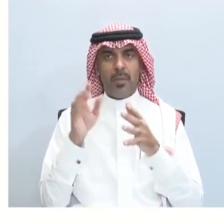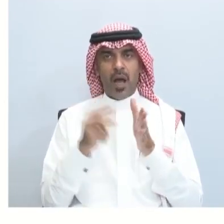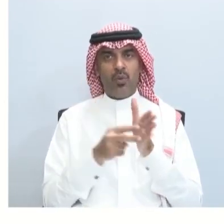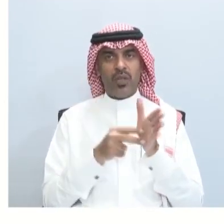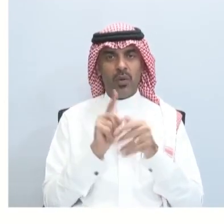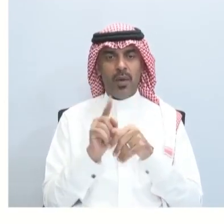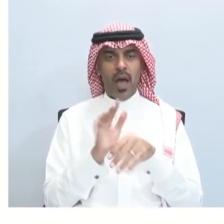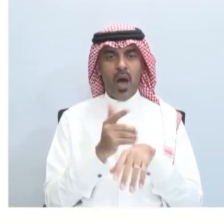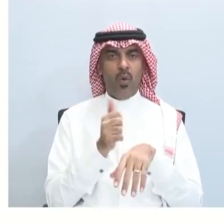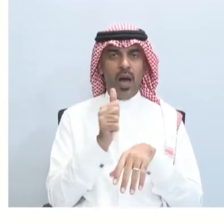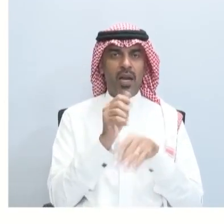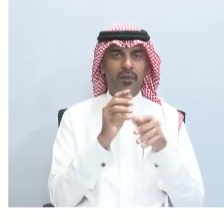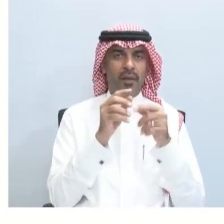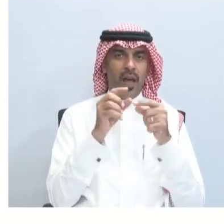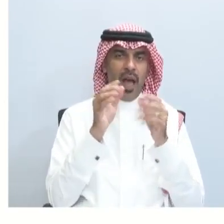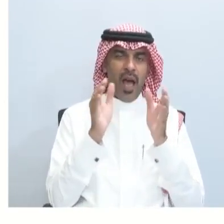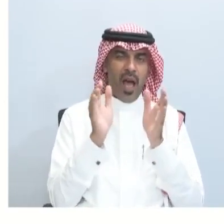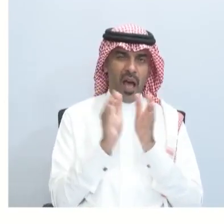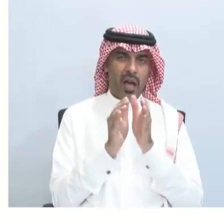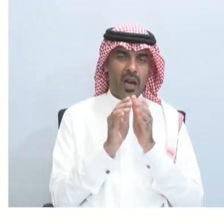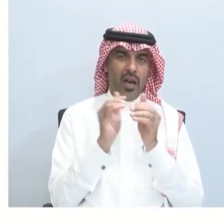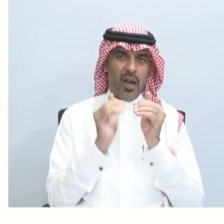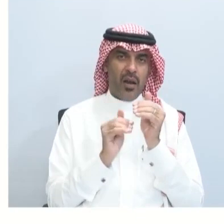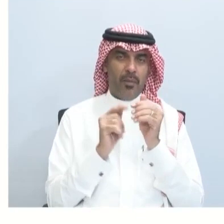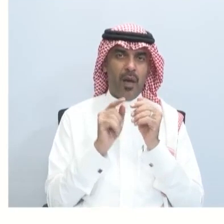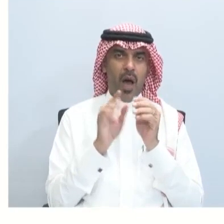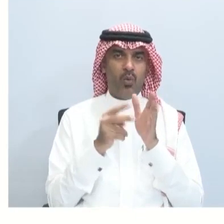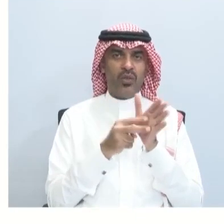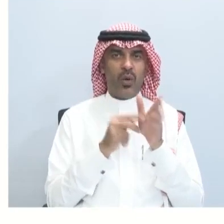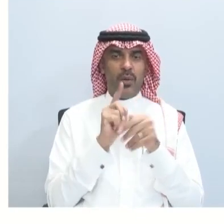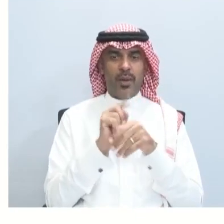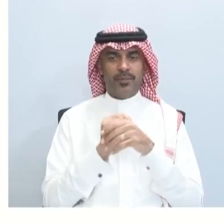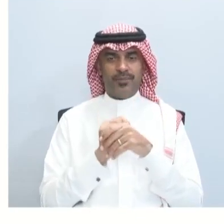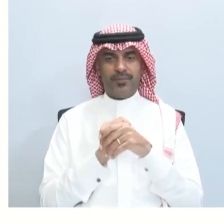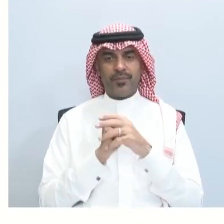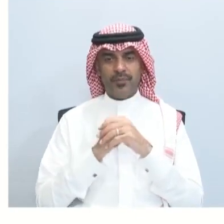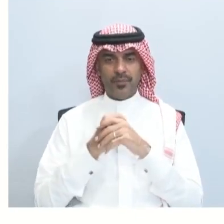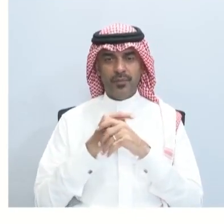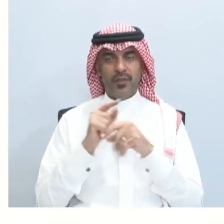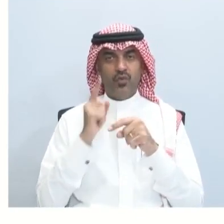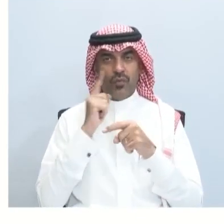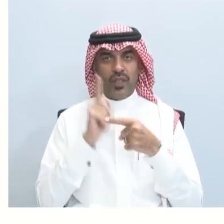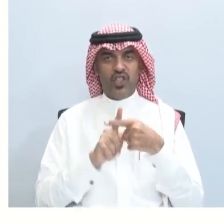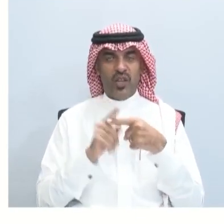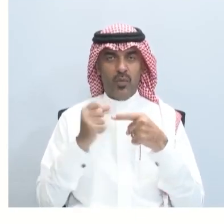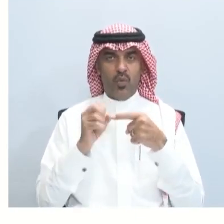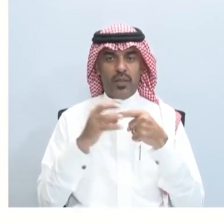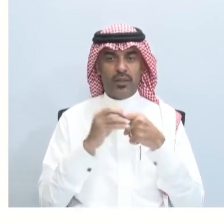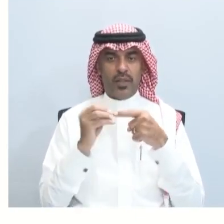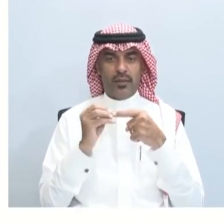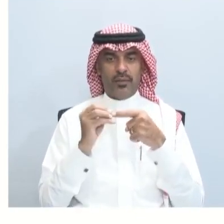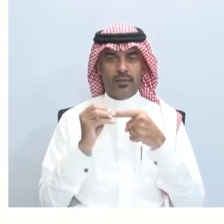والف اقل من او تساوي باء خصائص المتباينه في الجمع والطرح التعبير اللفظي